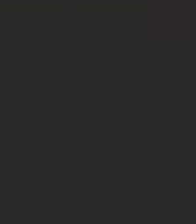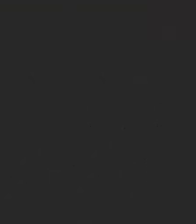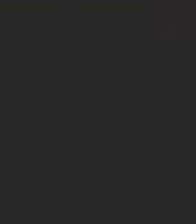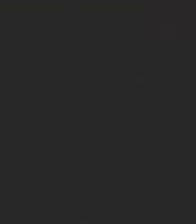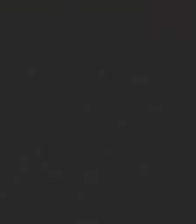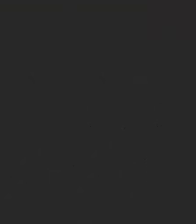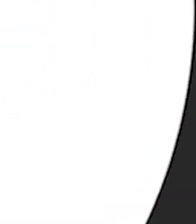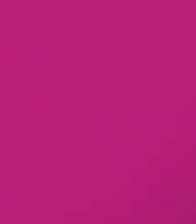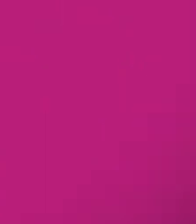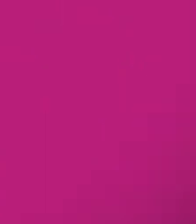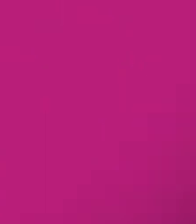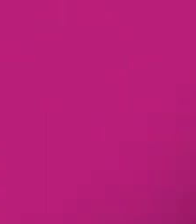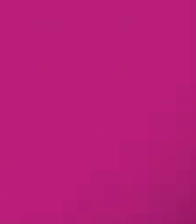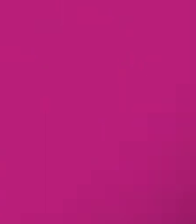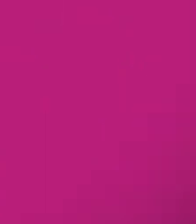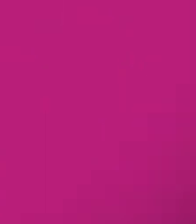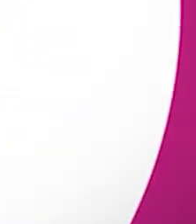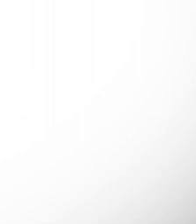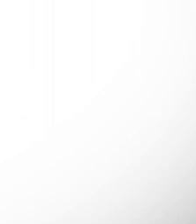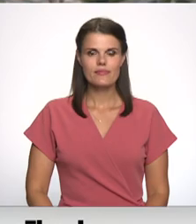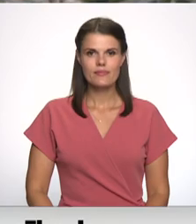Re, viss ēters ir te!